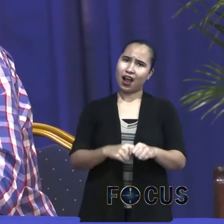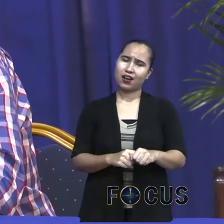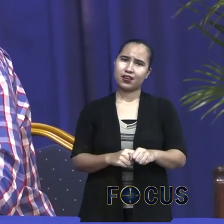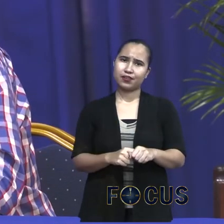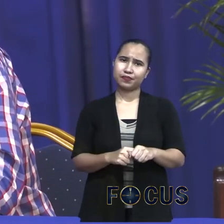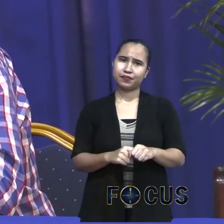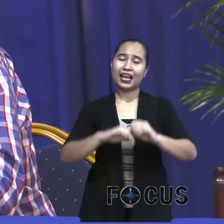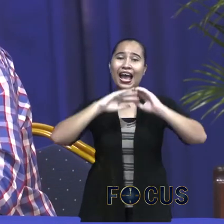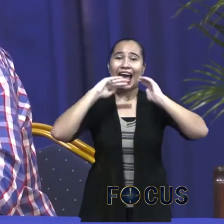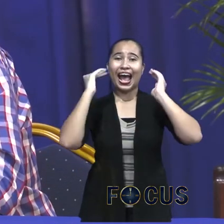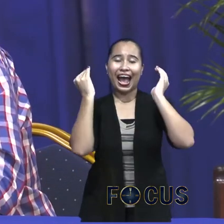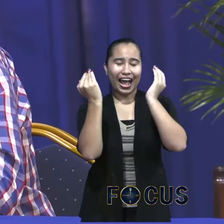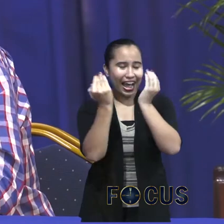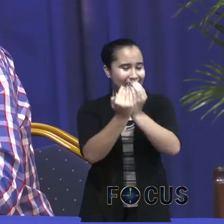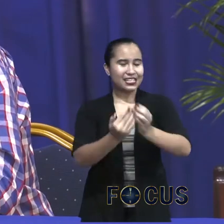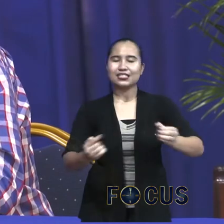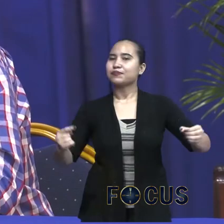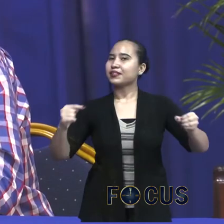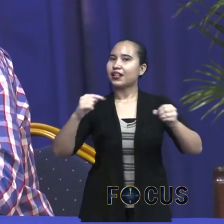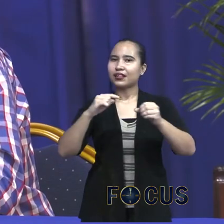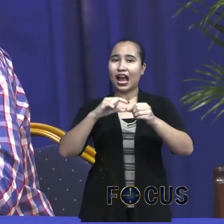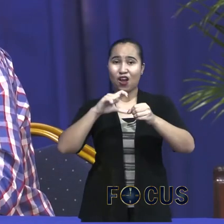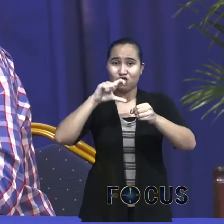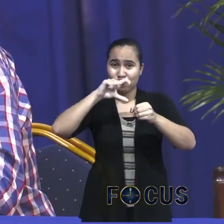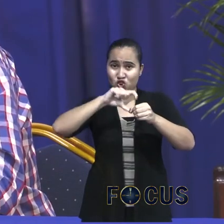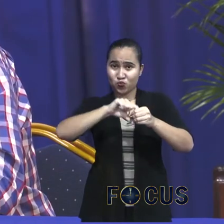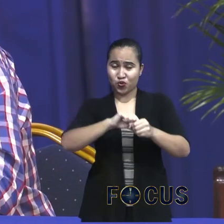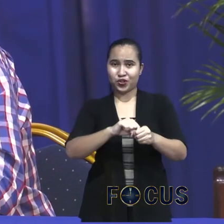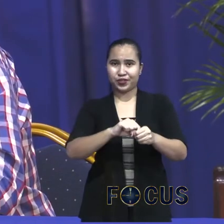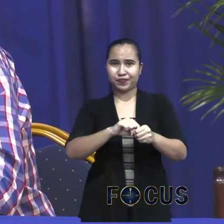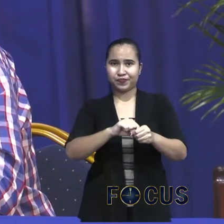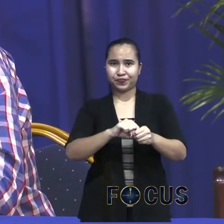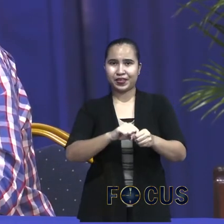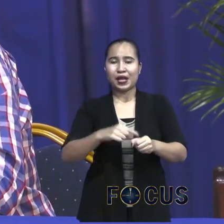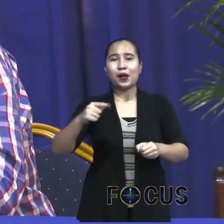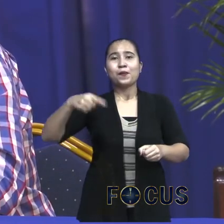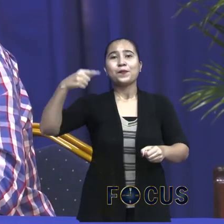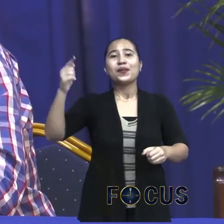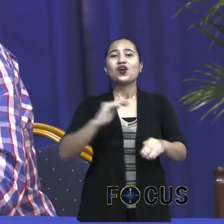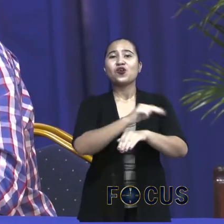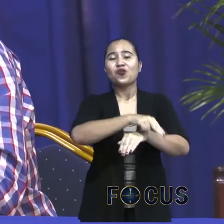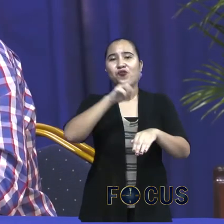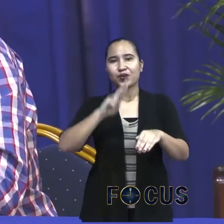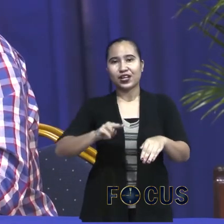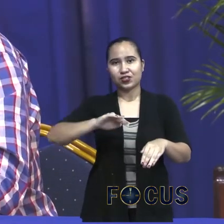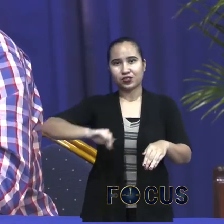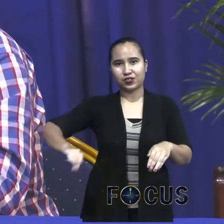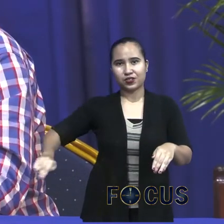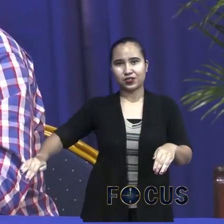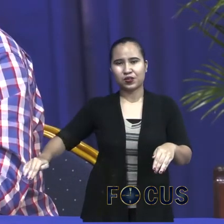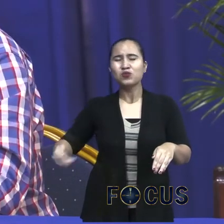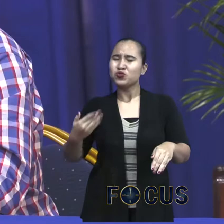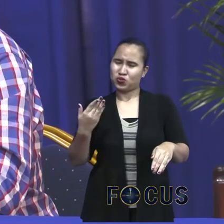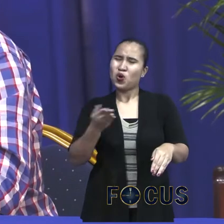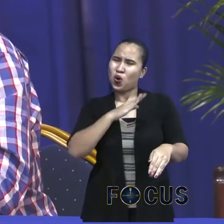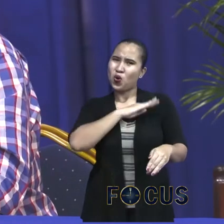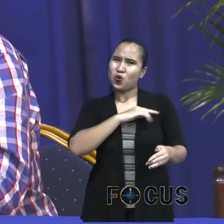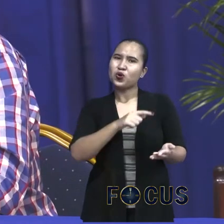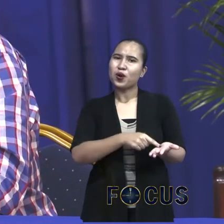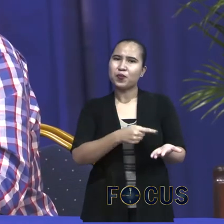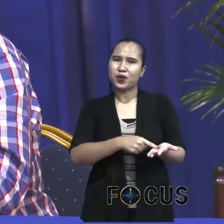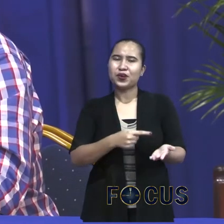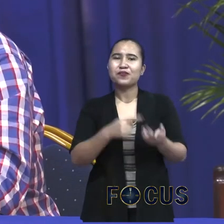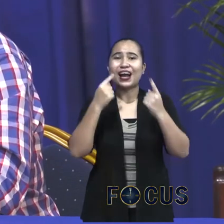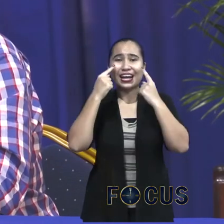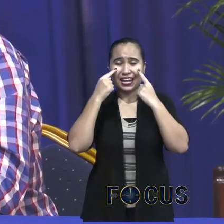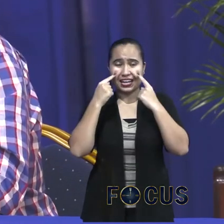Dus alles is met elkaar verbonden. Meer overheidsquarantaineruimte gemaakt, dan moet je gebruik kunnen maken van gelegenheden